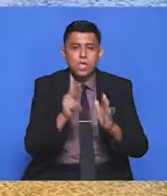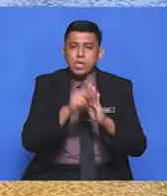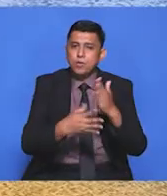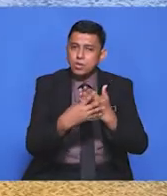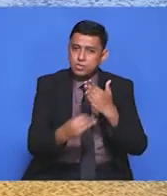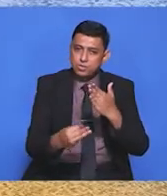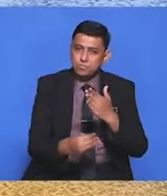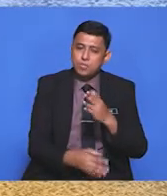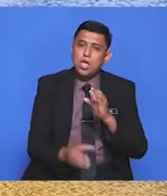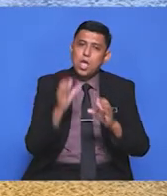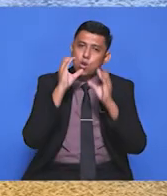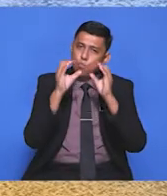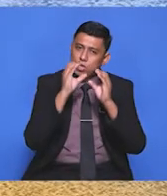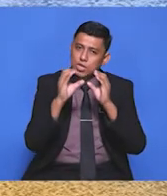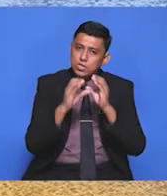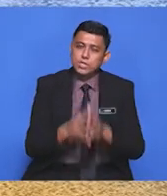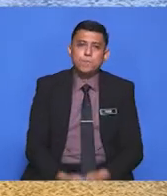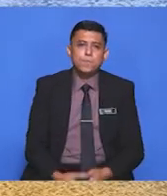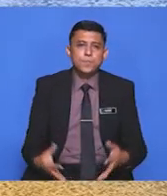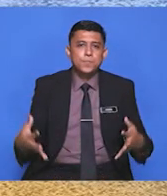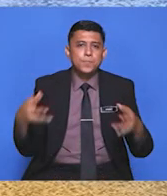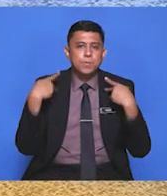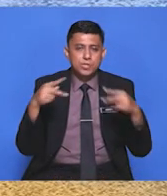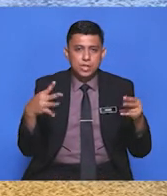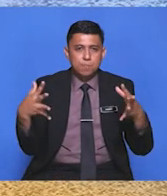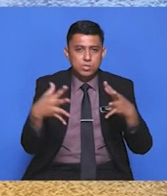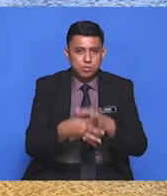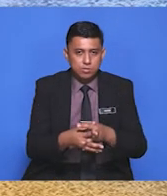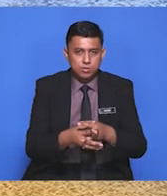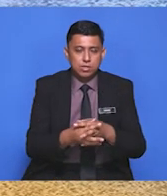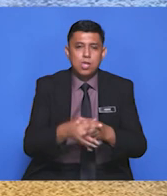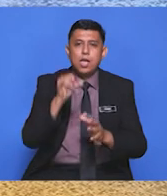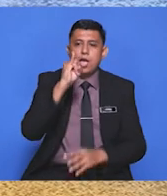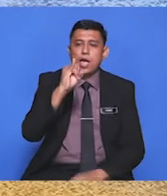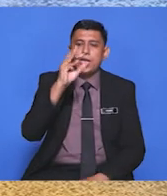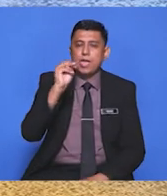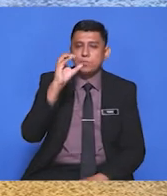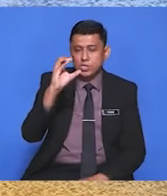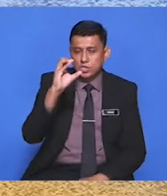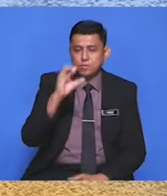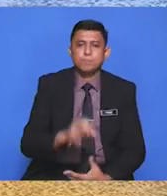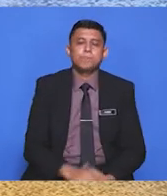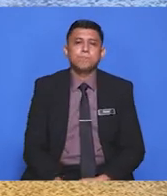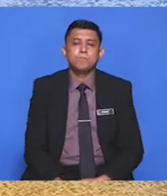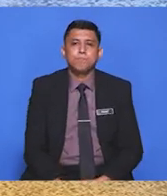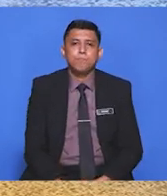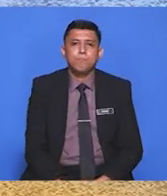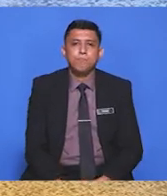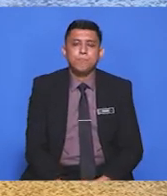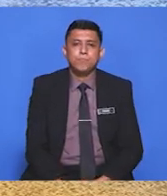kemahiran komunikasi pemasaran bersepadu ataupun Integrated Marketing Communication atau